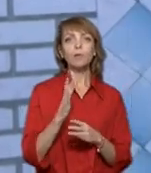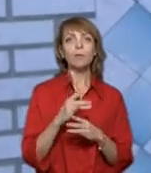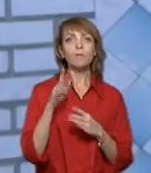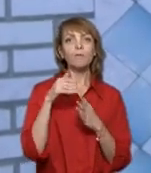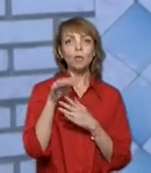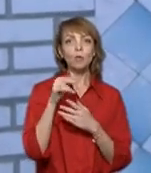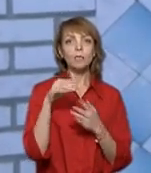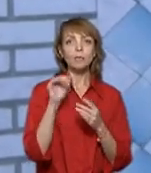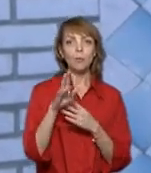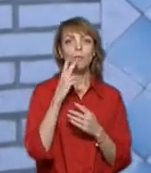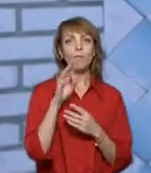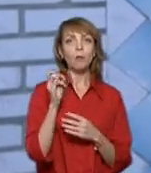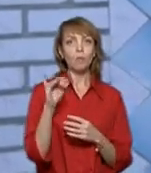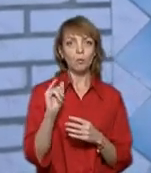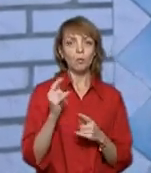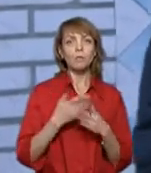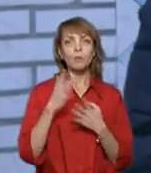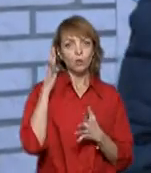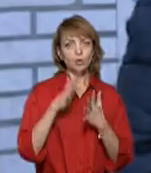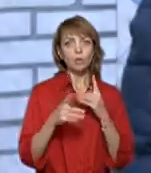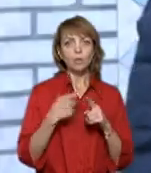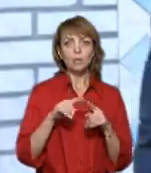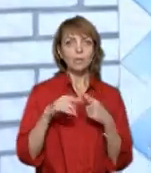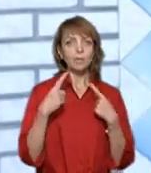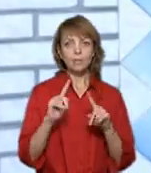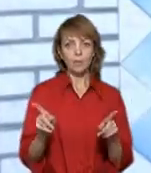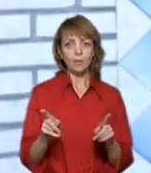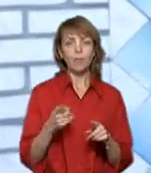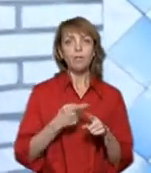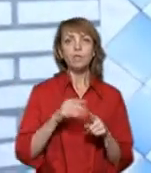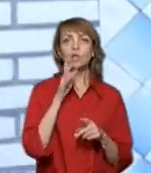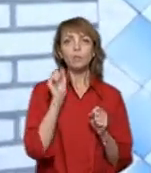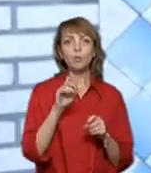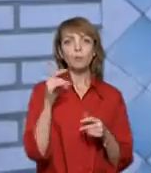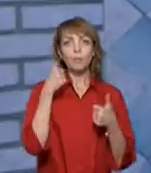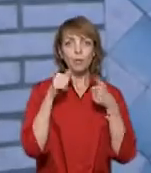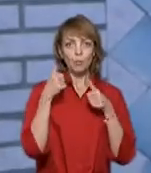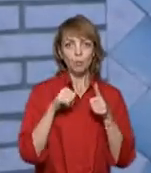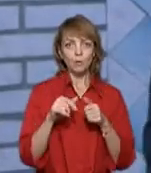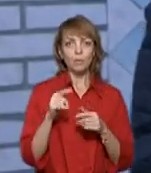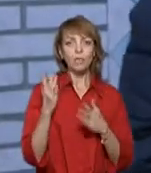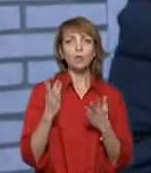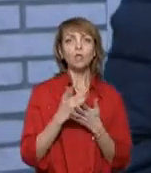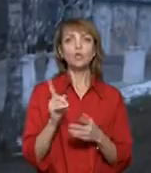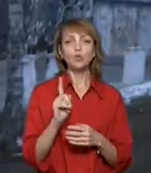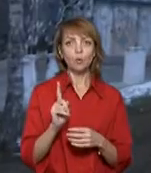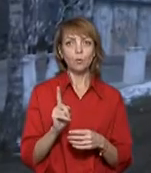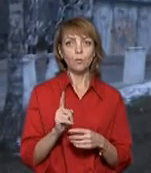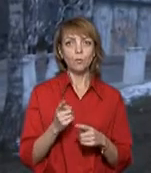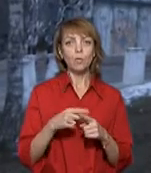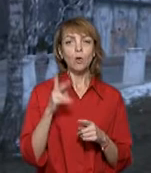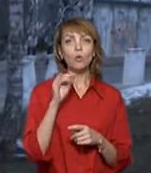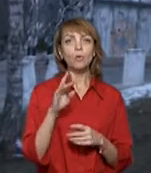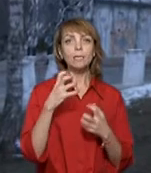зняти і по вайберу показати. Ну ви ж розумієте, що це не те. За цей час можна і підгримувати, якщо є що. Ця